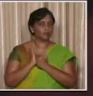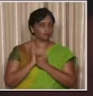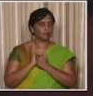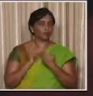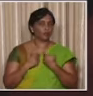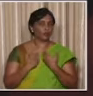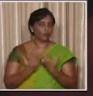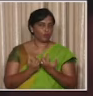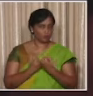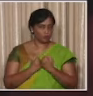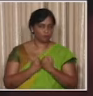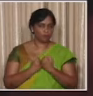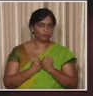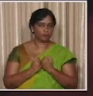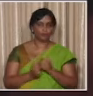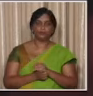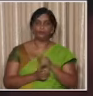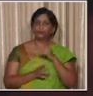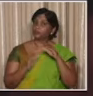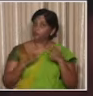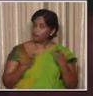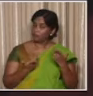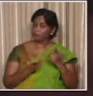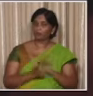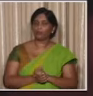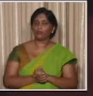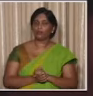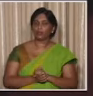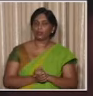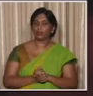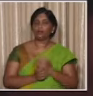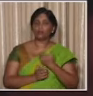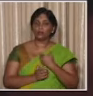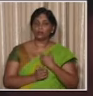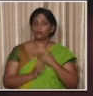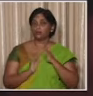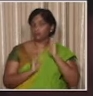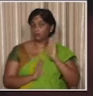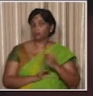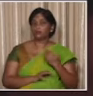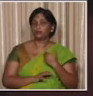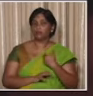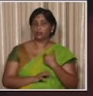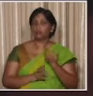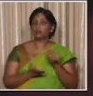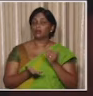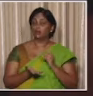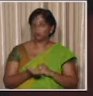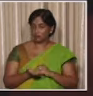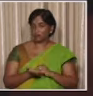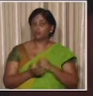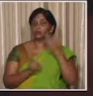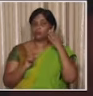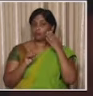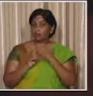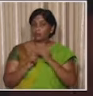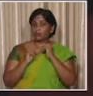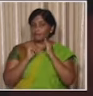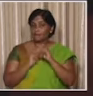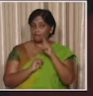අපිට අවශ්‍යයි. එහෙම නැත්නම් අපිට සිද්ධ වෙනවා නැවත වතාවක් ඒ කරපු